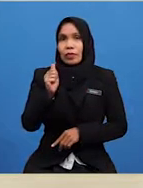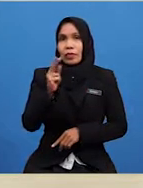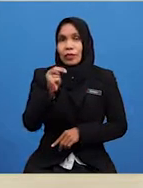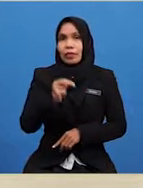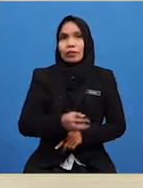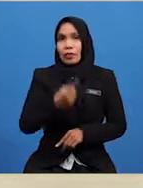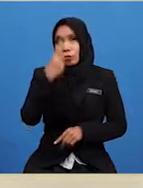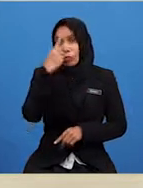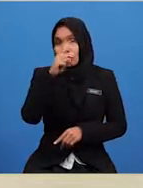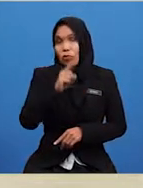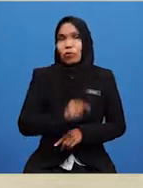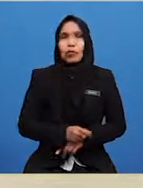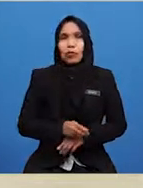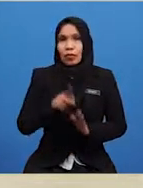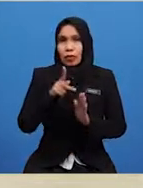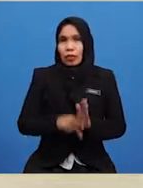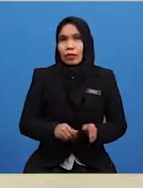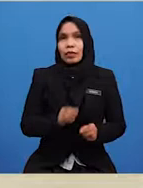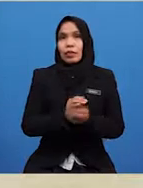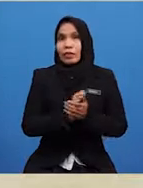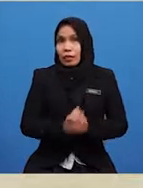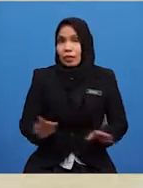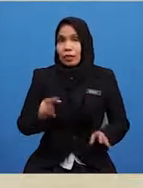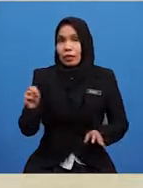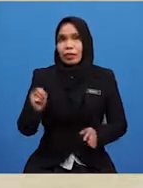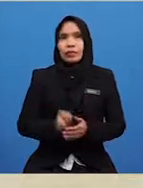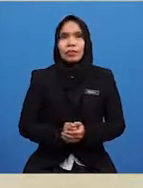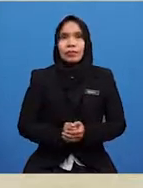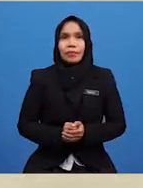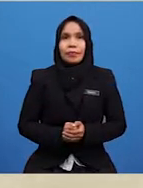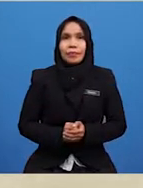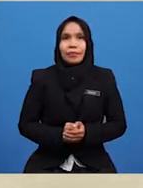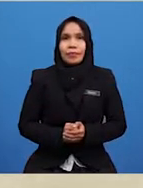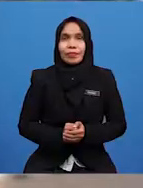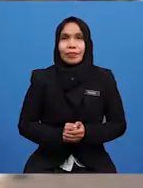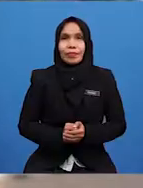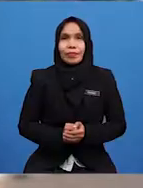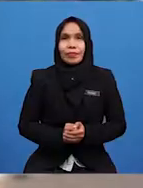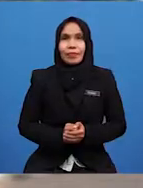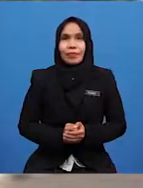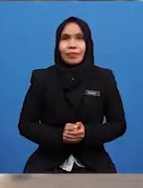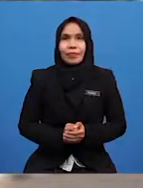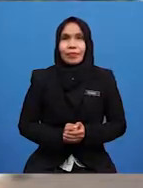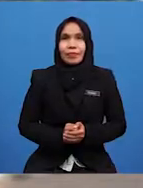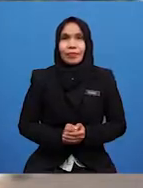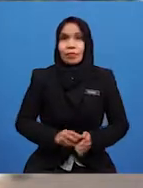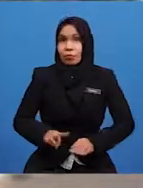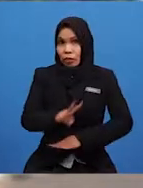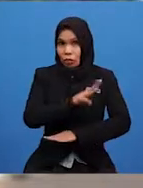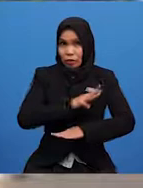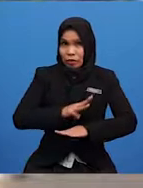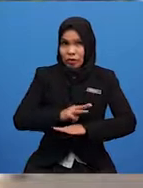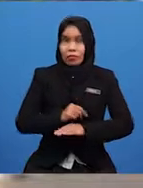menjamin keselamatan dan kemakmuran Kesultanan Melayu Melaka. Antara kawasan taklukan